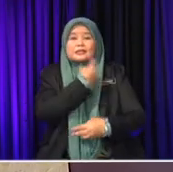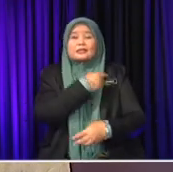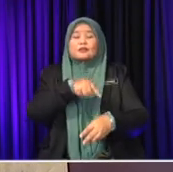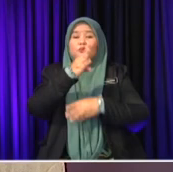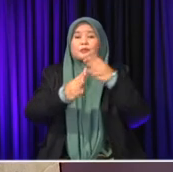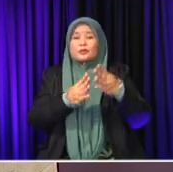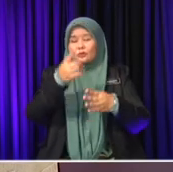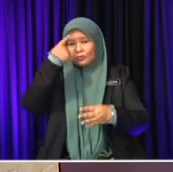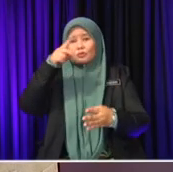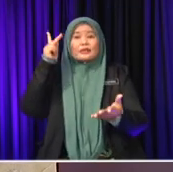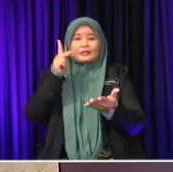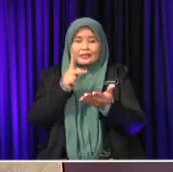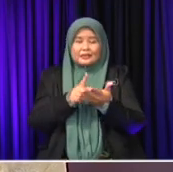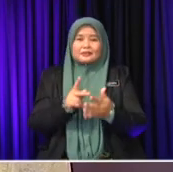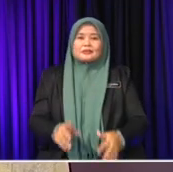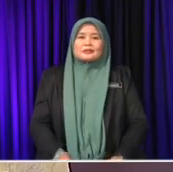saling mengenal